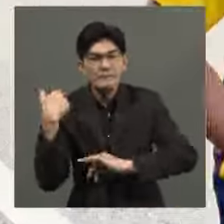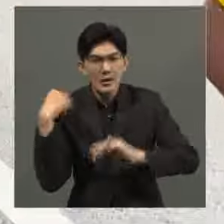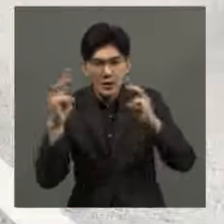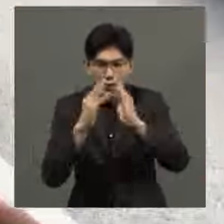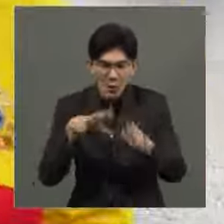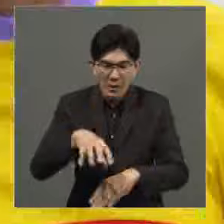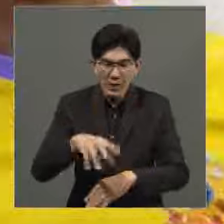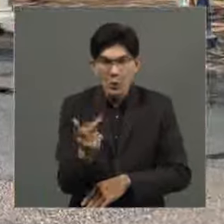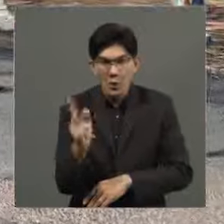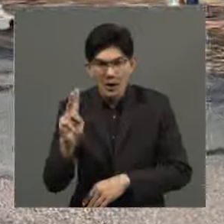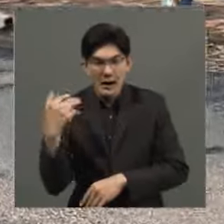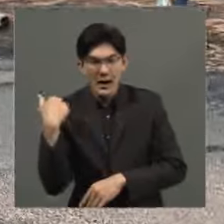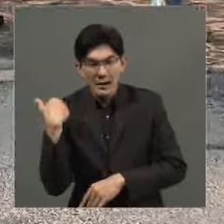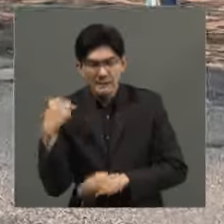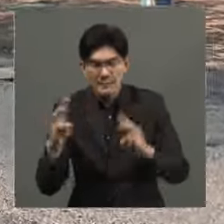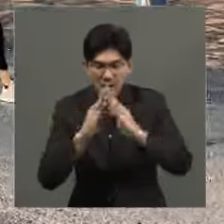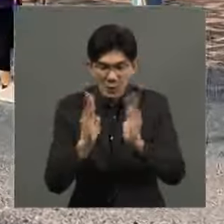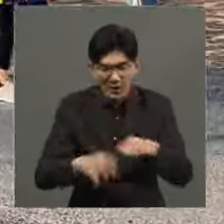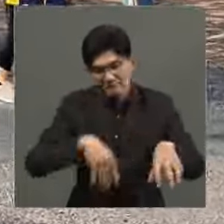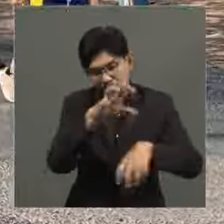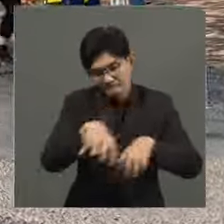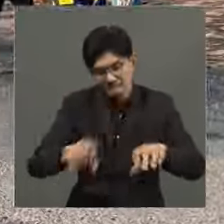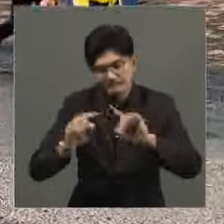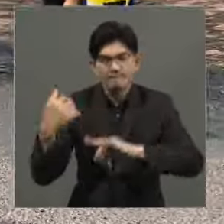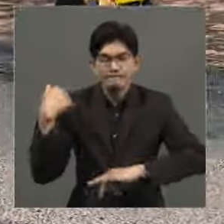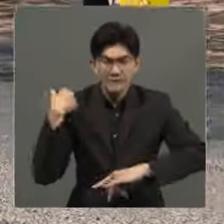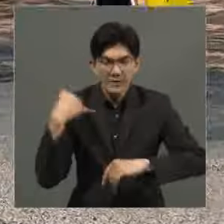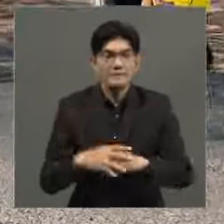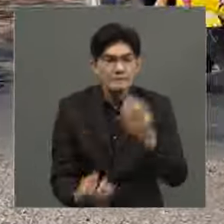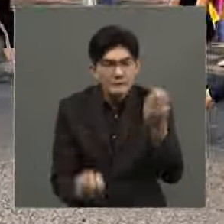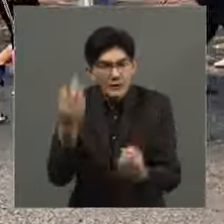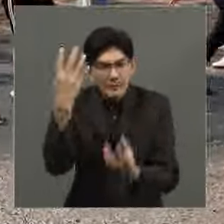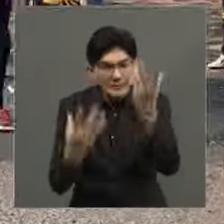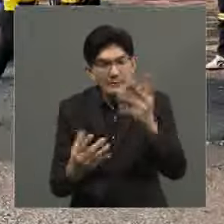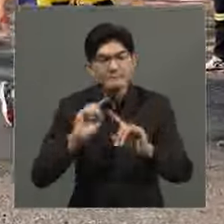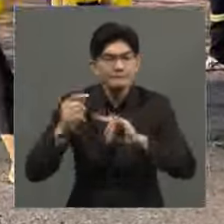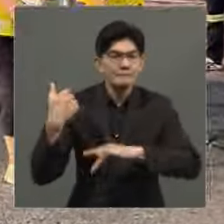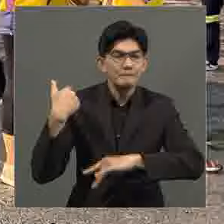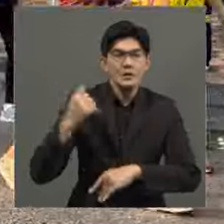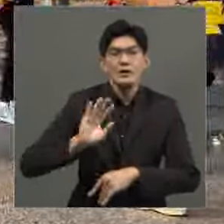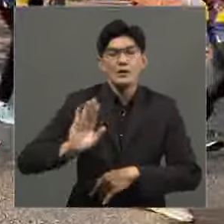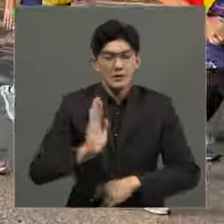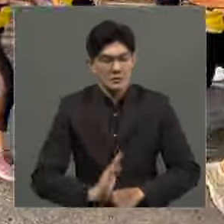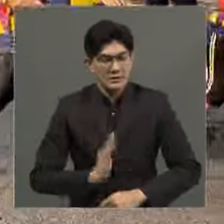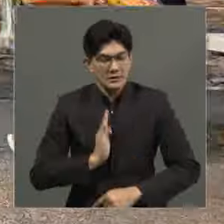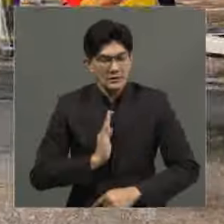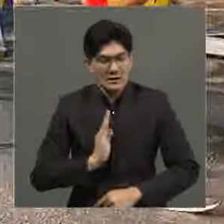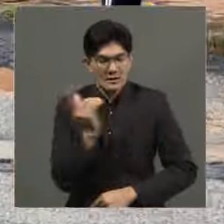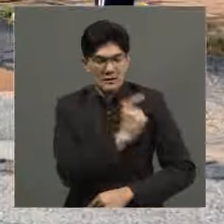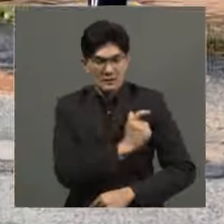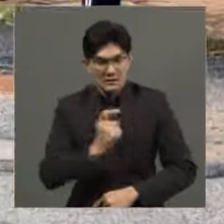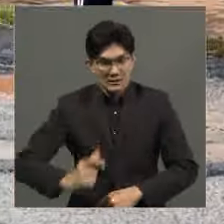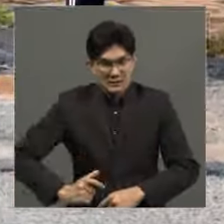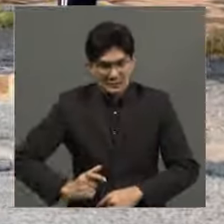คงคารามวัดพระพุทธไสยาทอุทยานประวัติศาสตร์พระนครคีรีและอุทยานเฉลิมพระเกียรติพระบาทสมเด็จพระจอมเกล้า